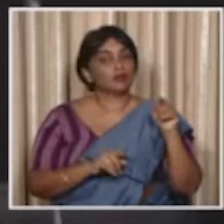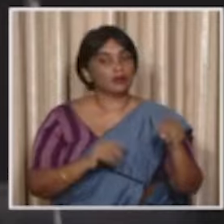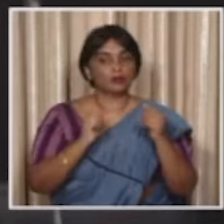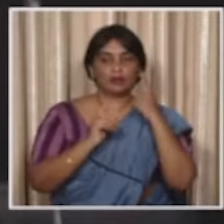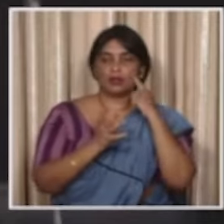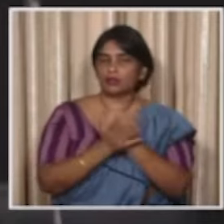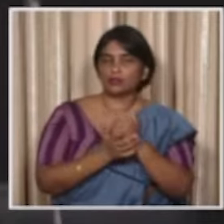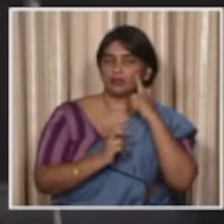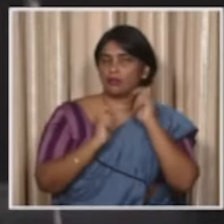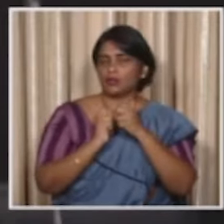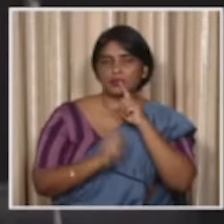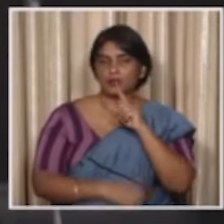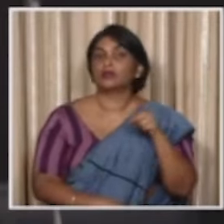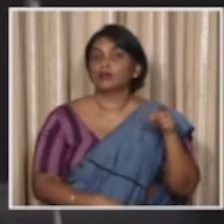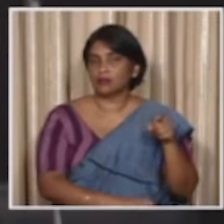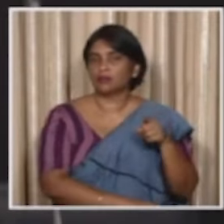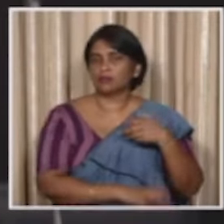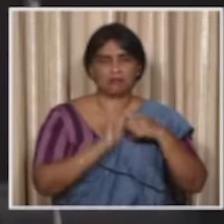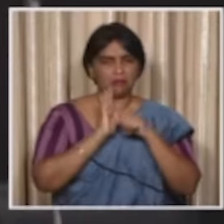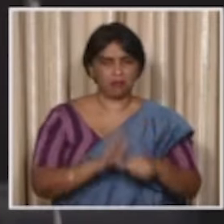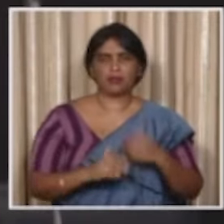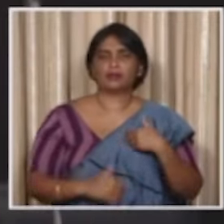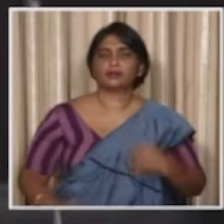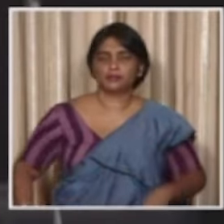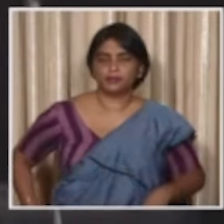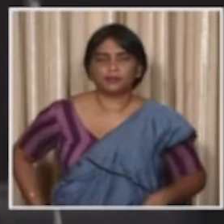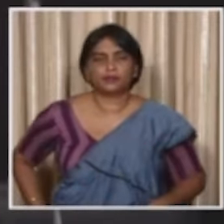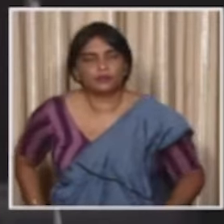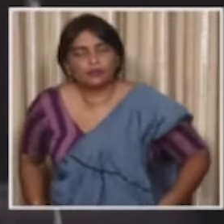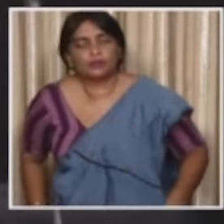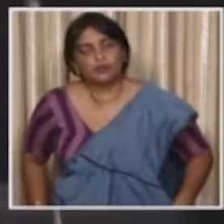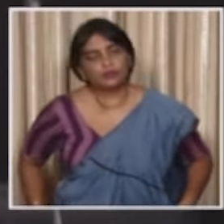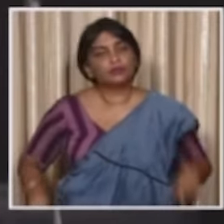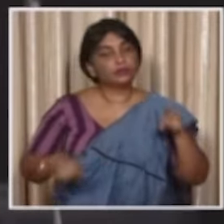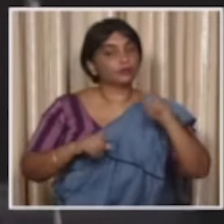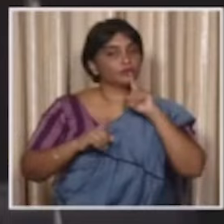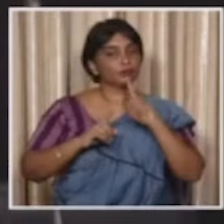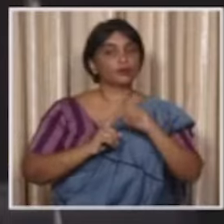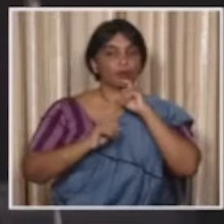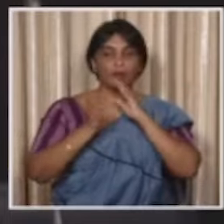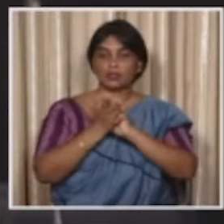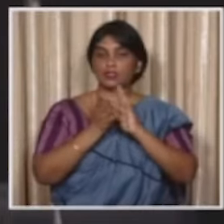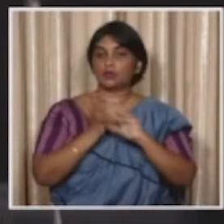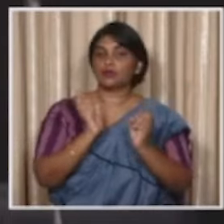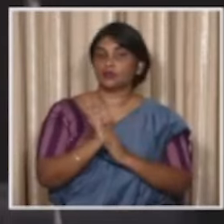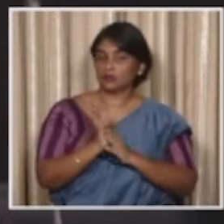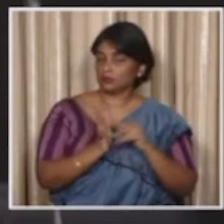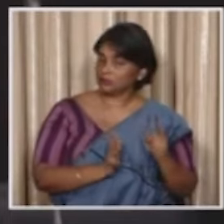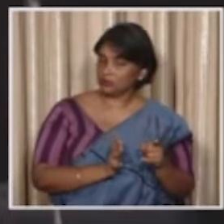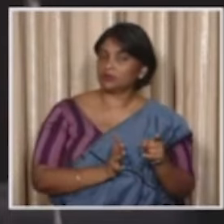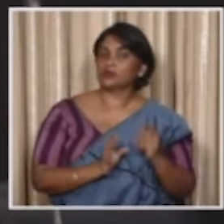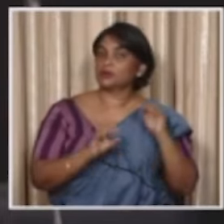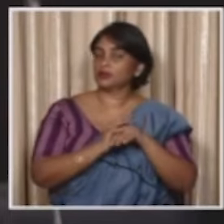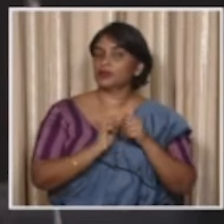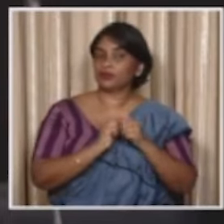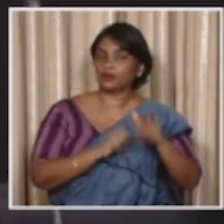දුක් ගැනවිල්ල තමයි මේගොල්ලෝ කියන ඒගොල්ලන්ට අසාධාරණයක් වෙනවා. ඒගොල්ලෝ කියනවා අධිකරණ සේවා කොමිසමේ ඒ යටතේ